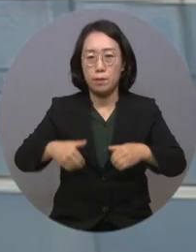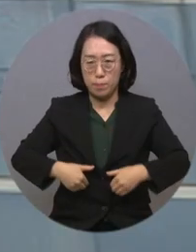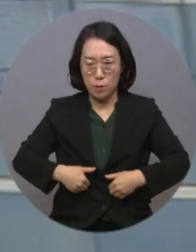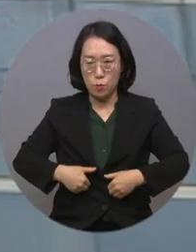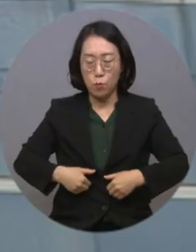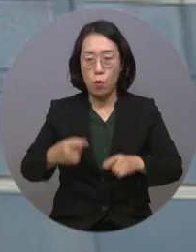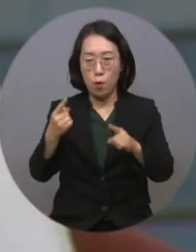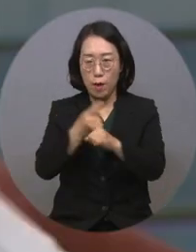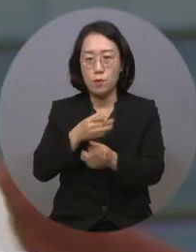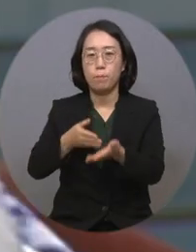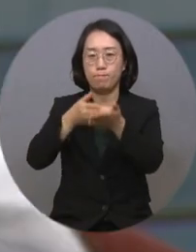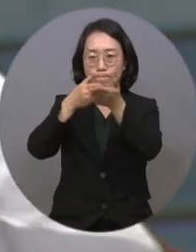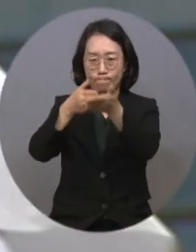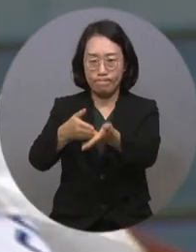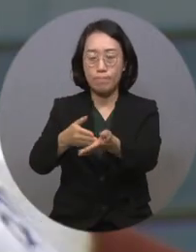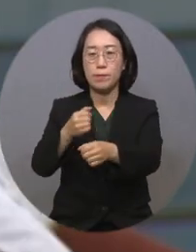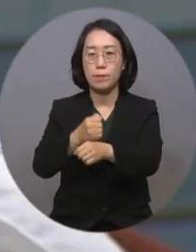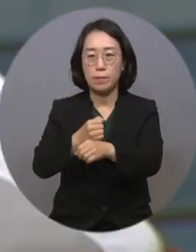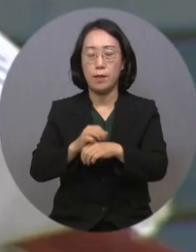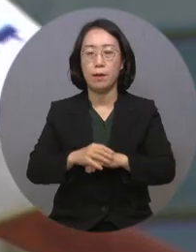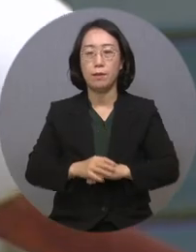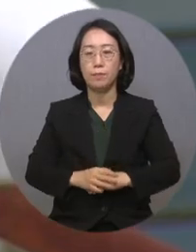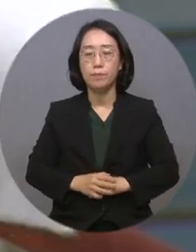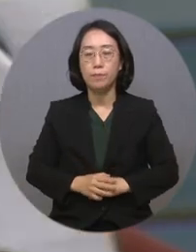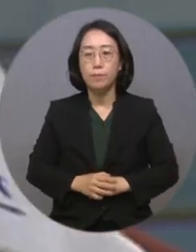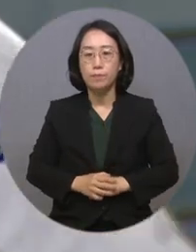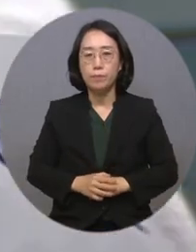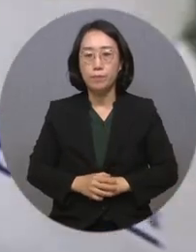마련을 촉구했습니다 복지 tv 뉴스 d 가 아닙니다